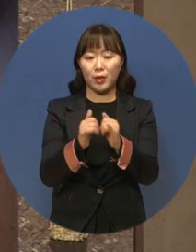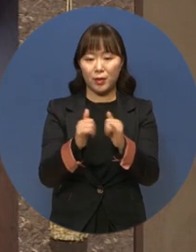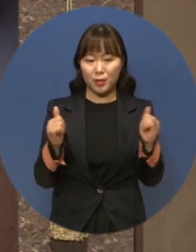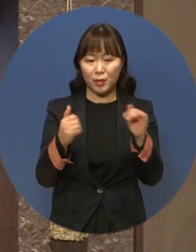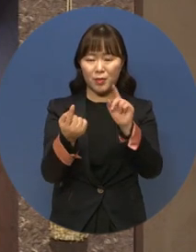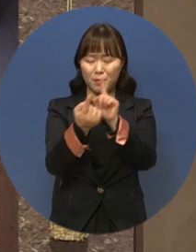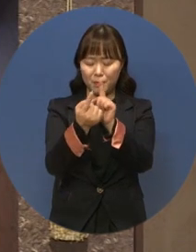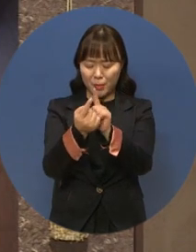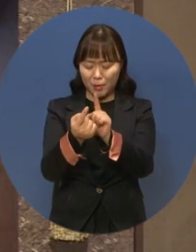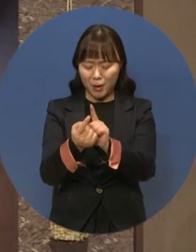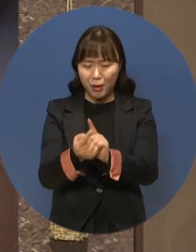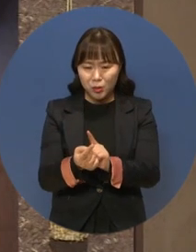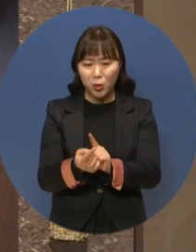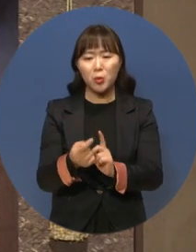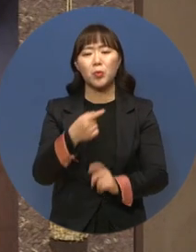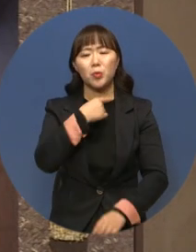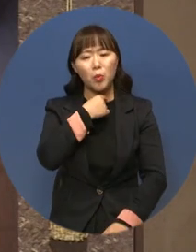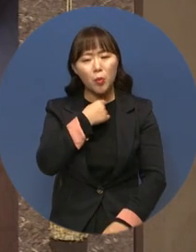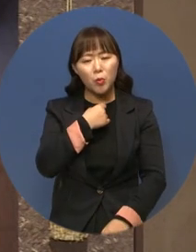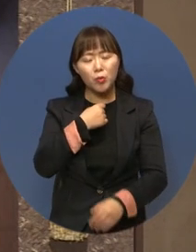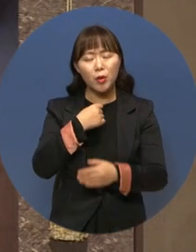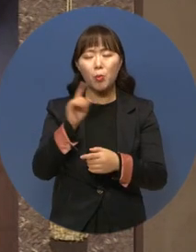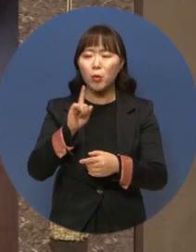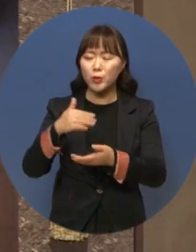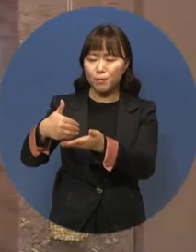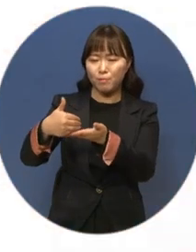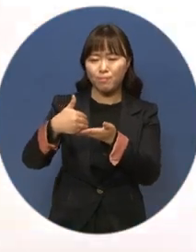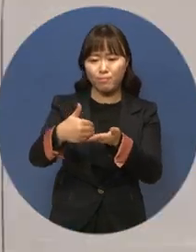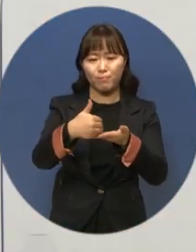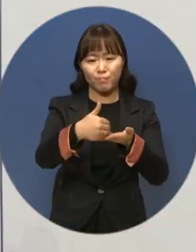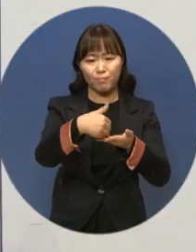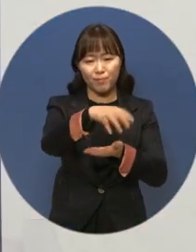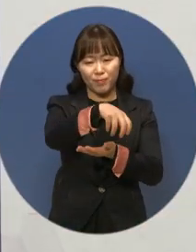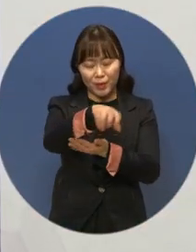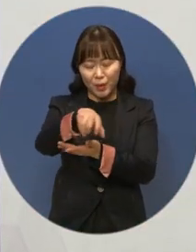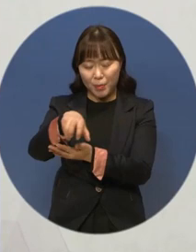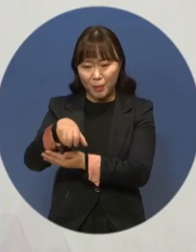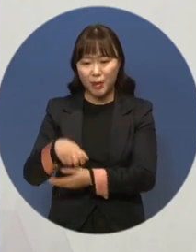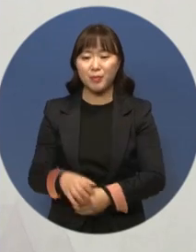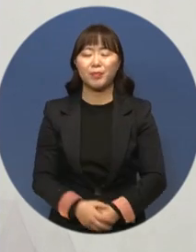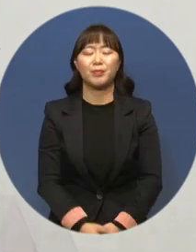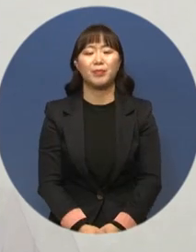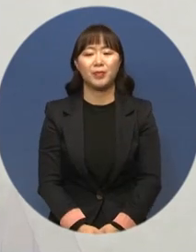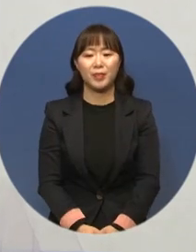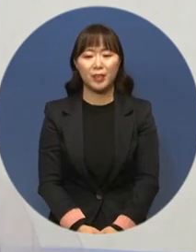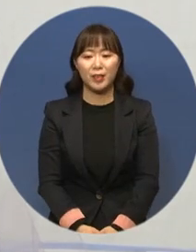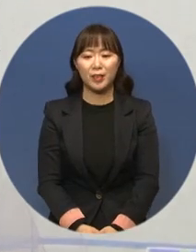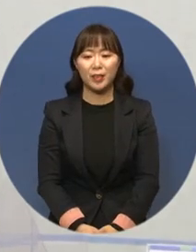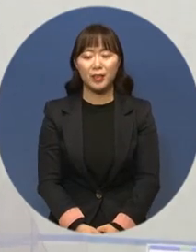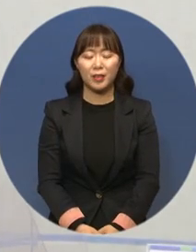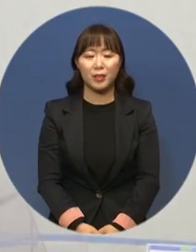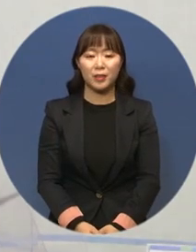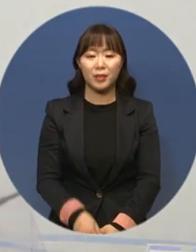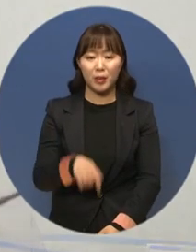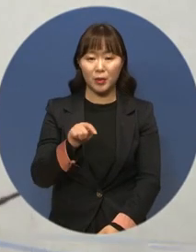분들을 만나면서 요구 사항들을 이렇게 취합해 왔어요. 예. 그래서